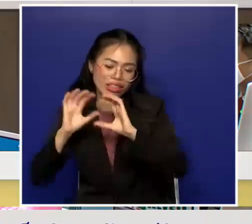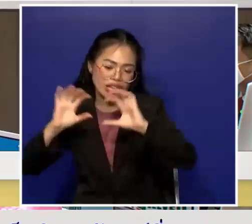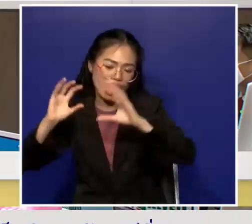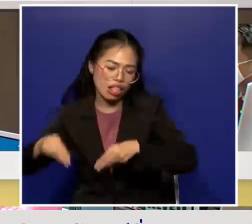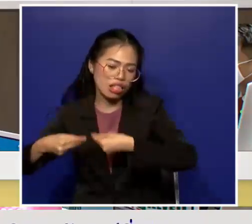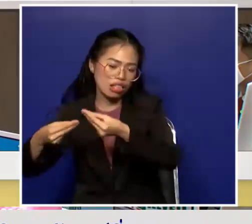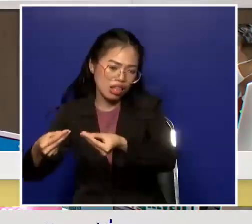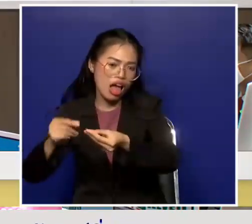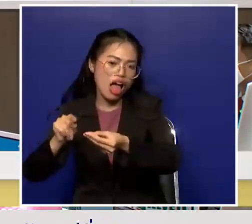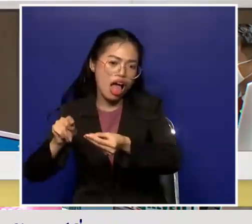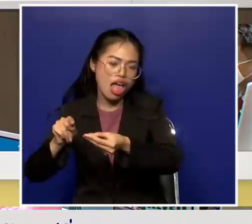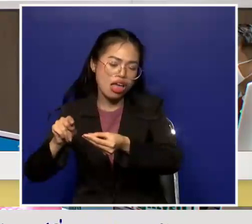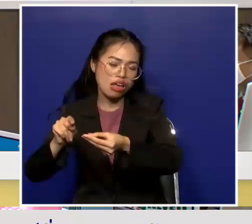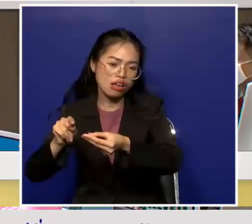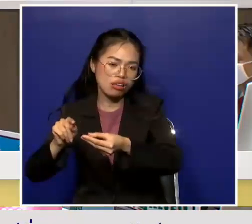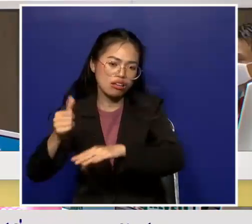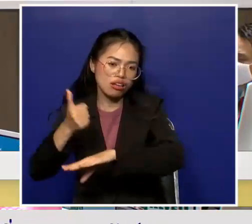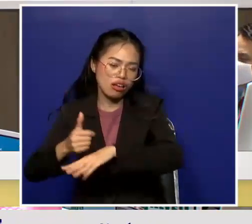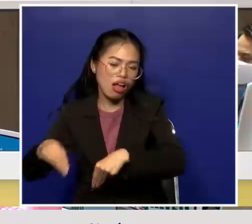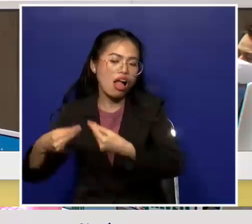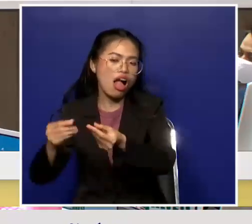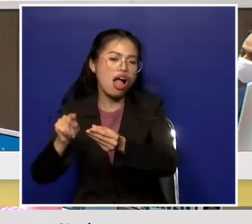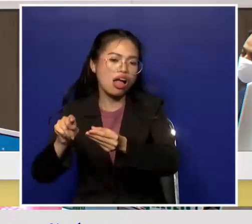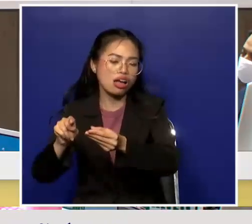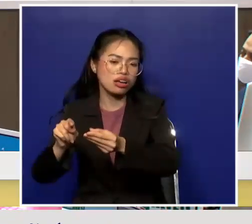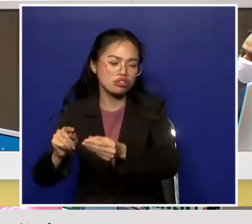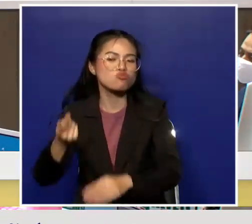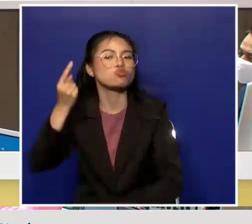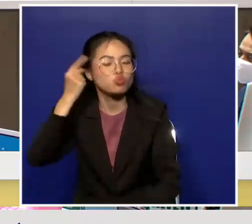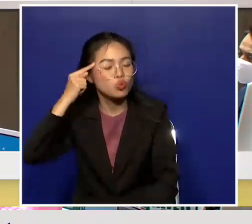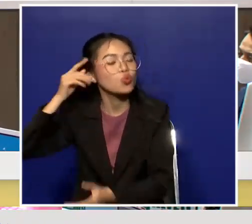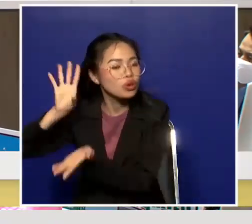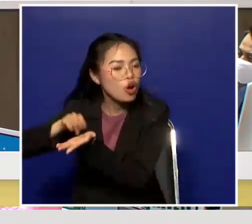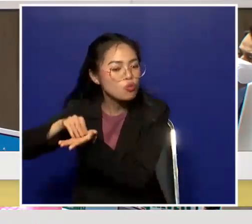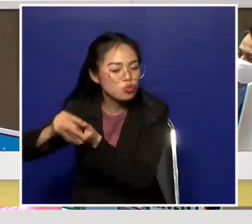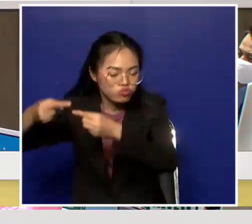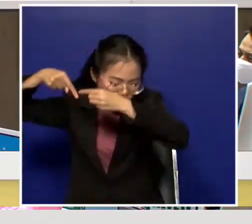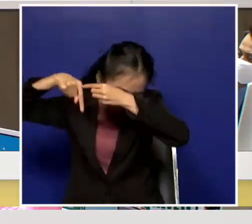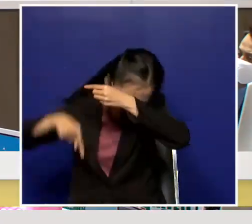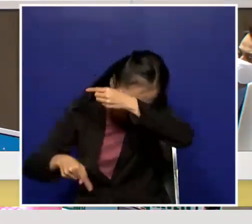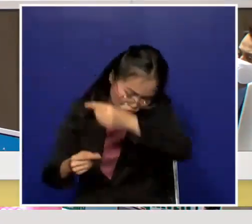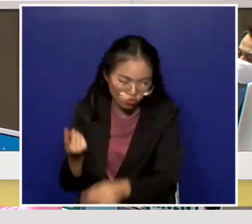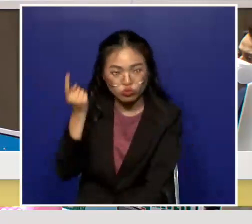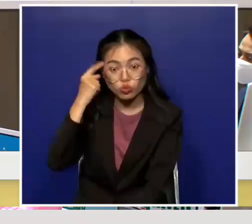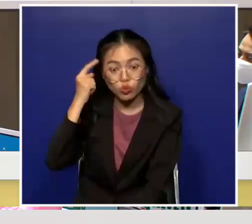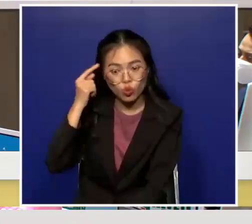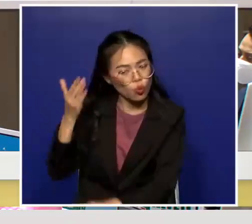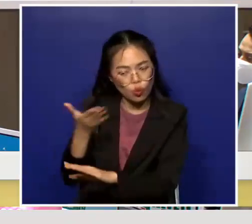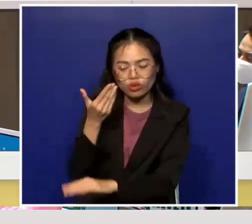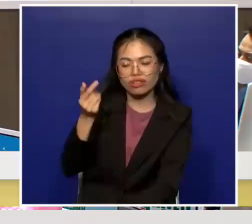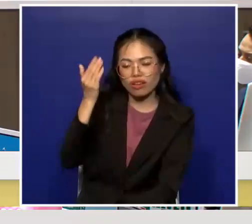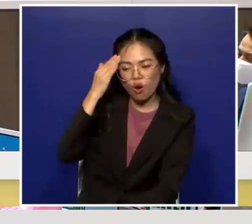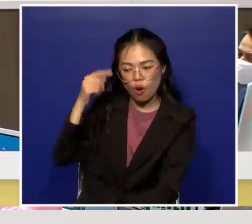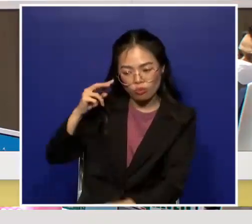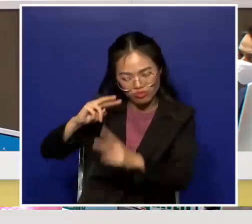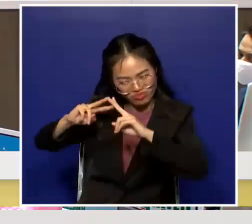ญ่ๆที่ผู้มีอำนาจสั่งไปเนี่ยเขาจะสามารถล่วงรู้ข้อมูลในทางลึกกว่าคนอื่นรู้ก่อนคนอื่นซึ่งคนอื่น